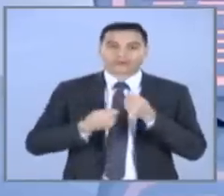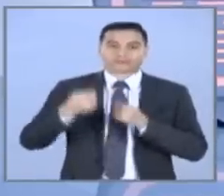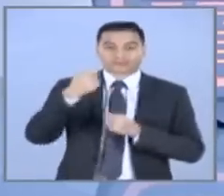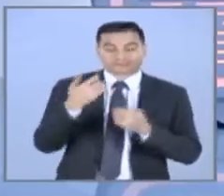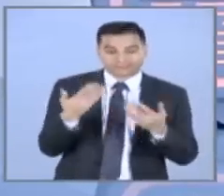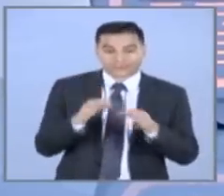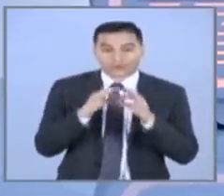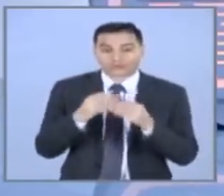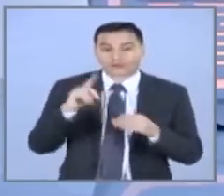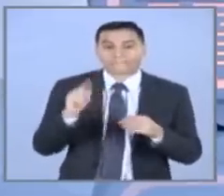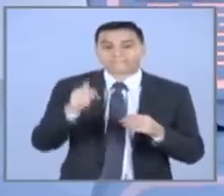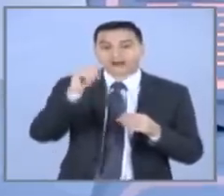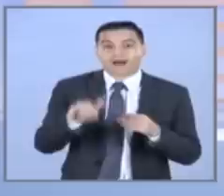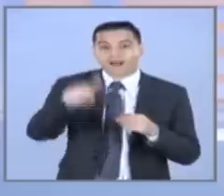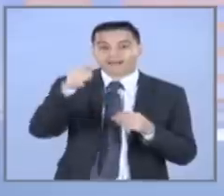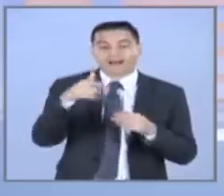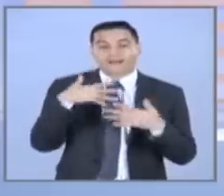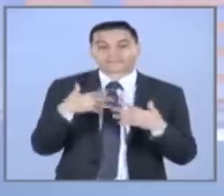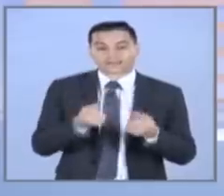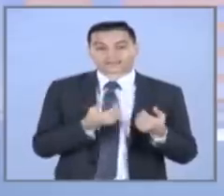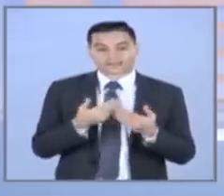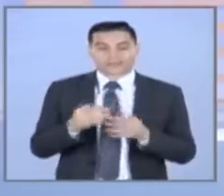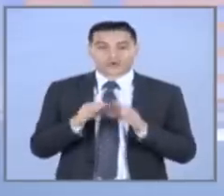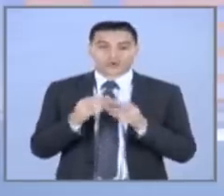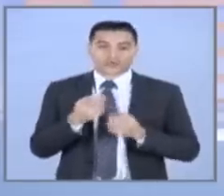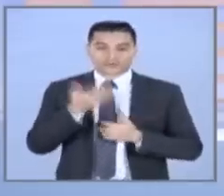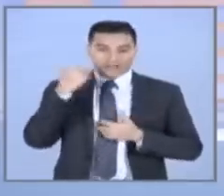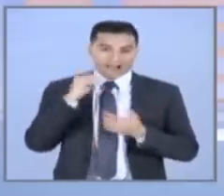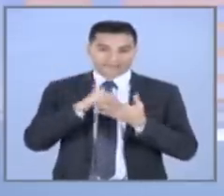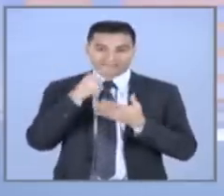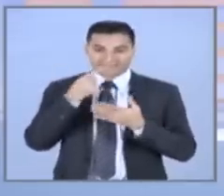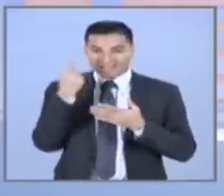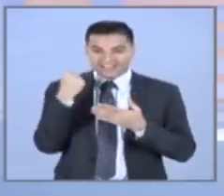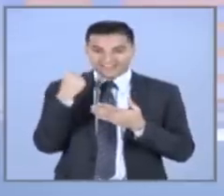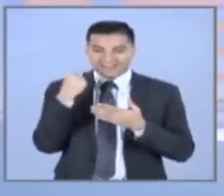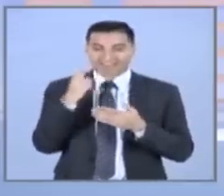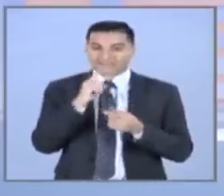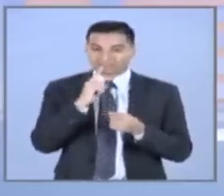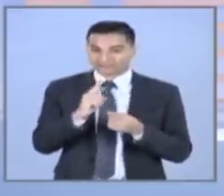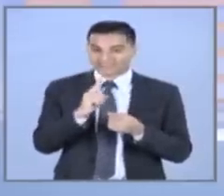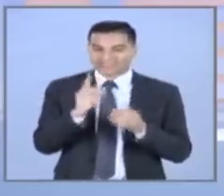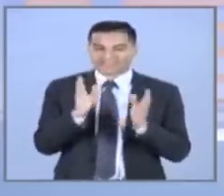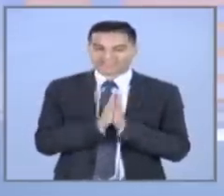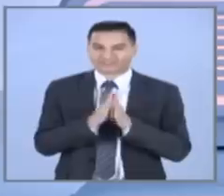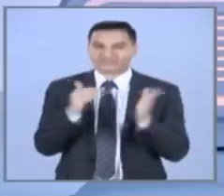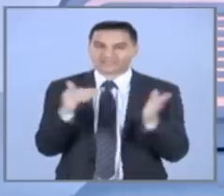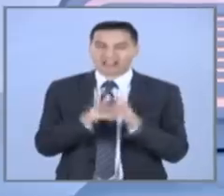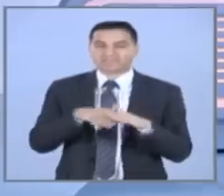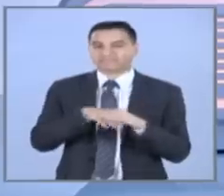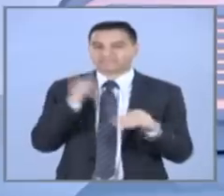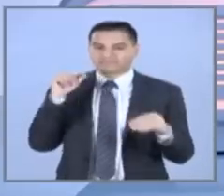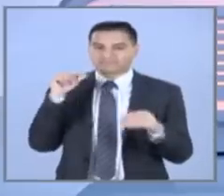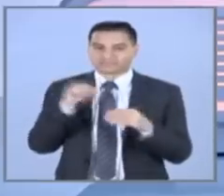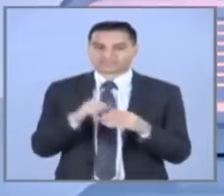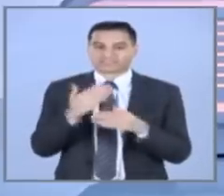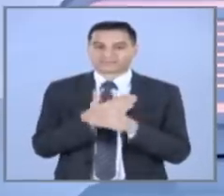عيلة برايا الحمد لله على السلامة. شاركتوا الموسم اللي فات ولكن للأسف الشديد ودعتوا البطولة بعد